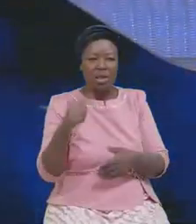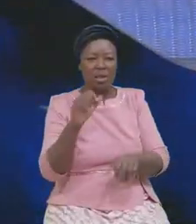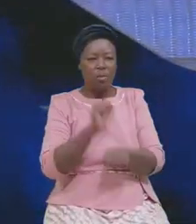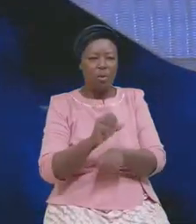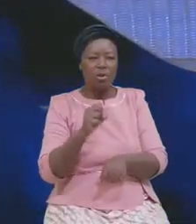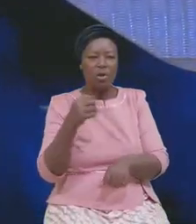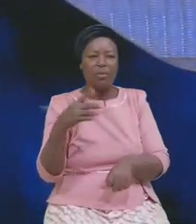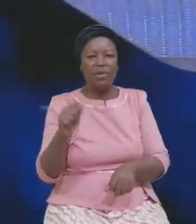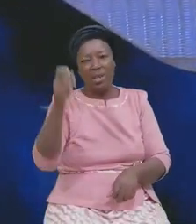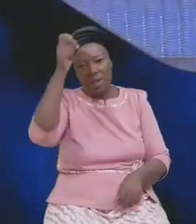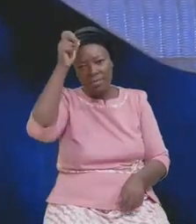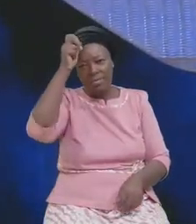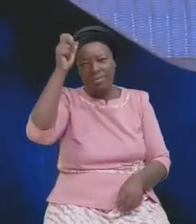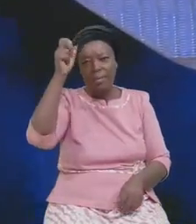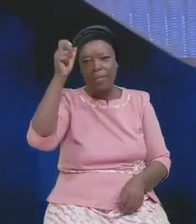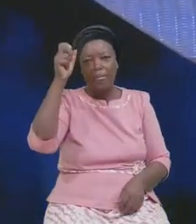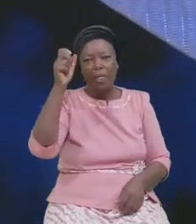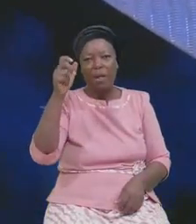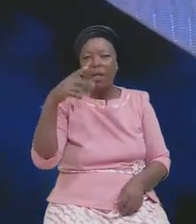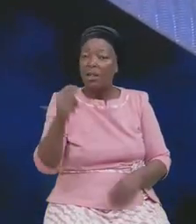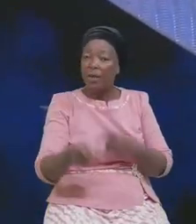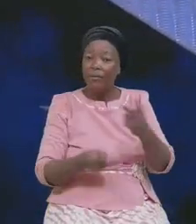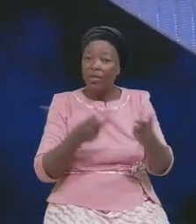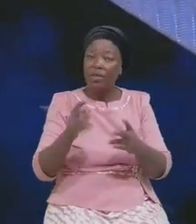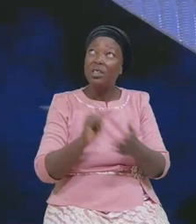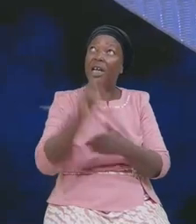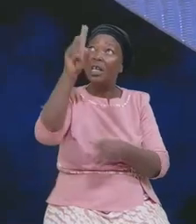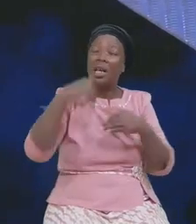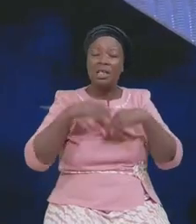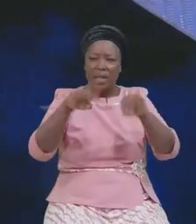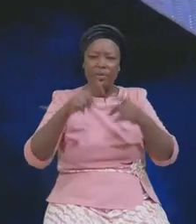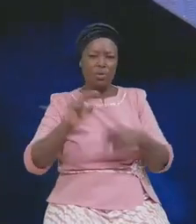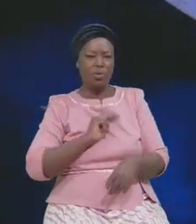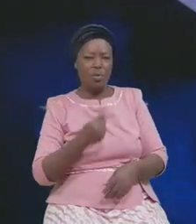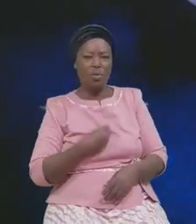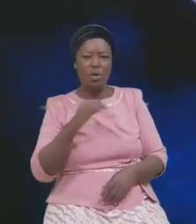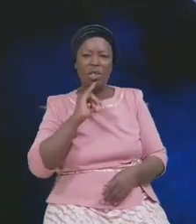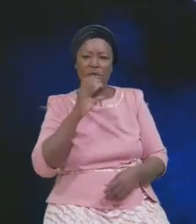diable. La visitation qu'il nous donne, c'est pour que